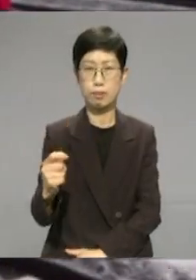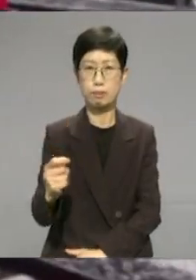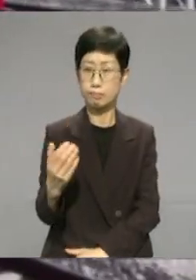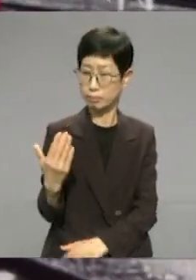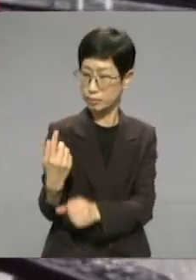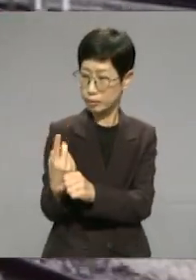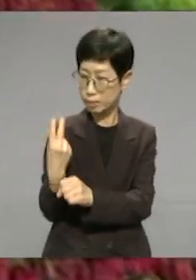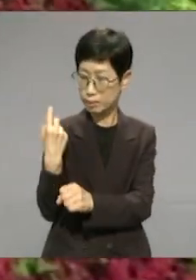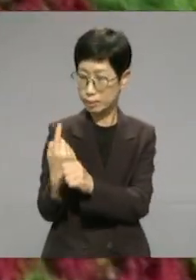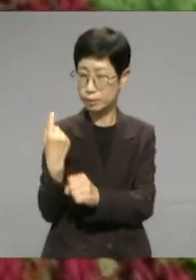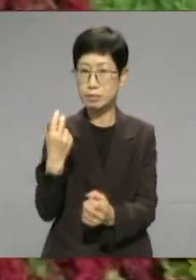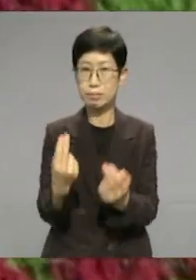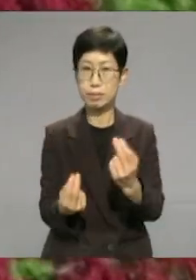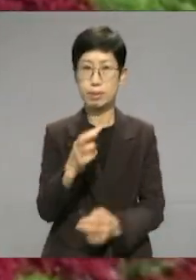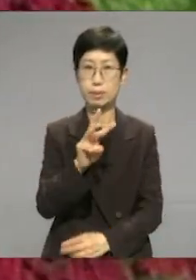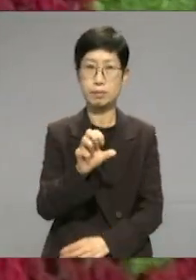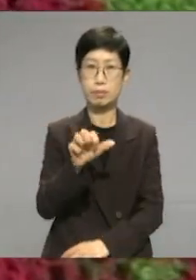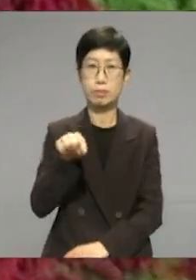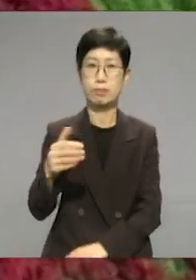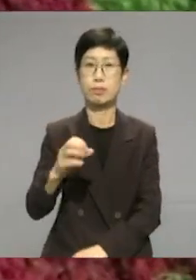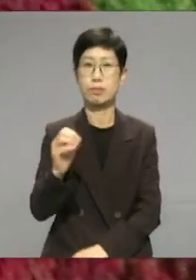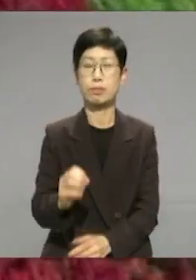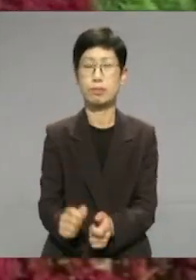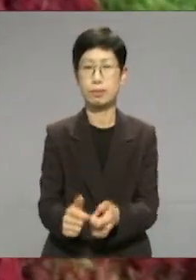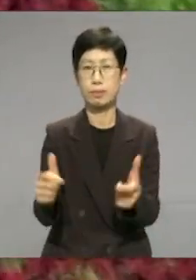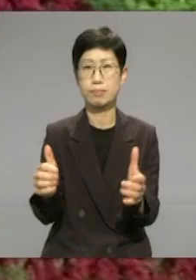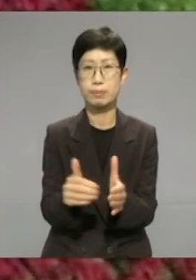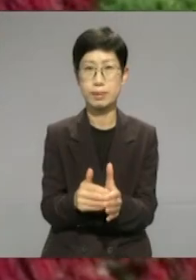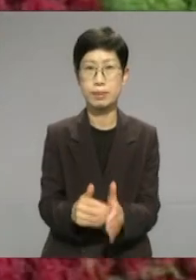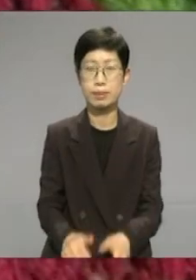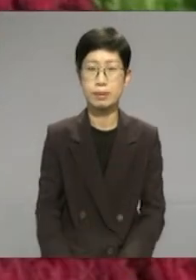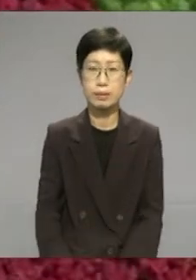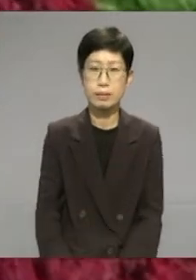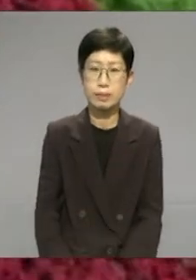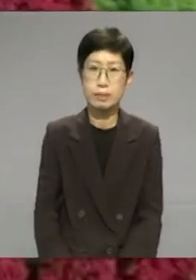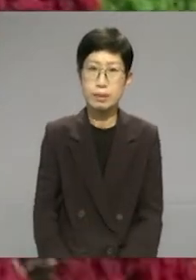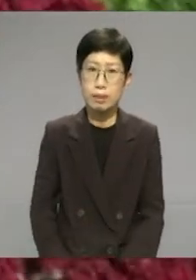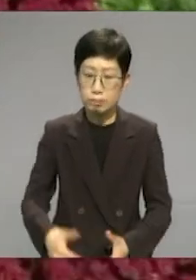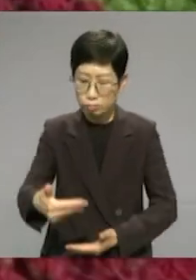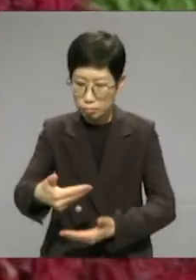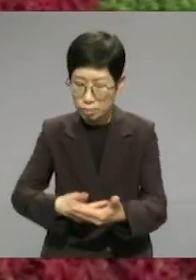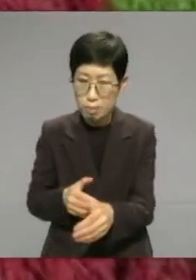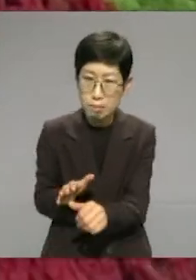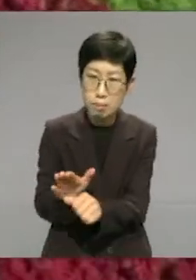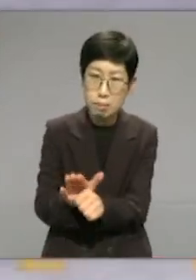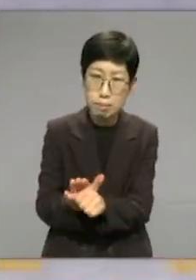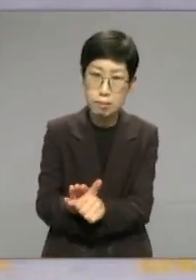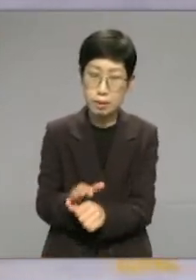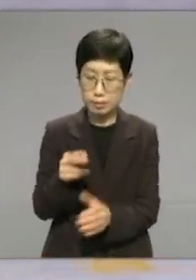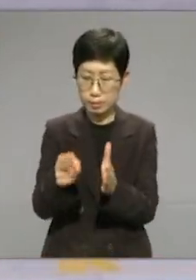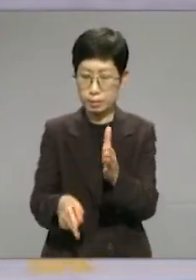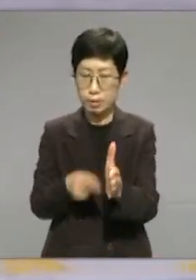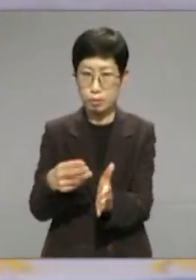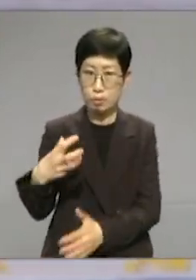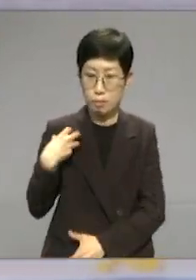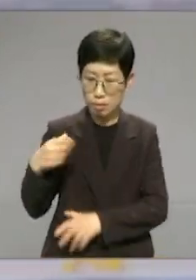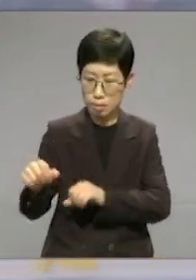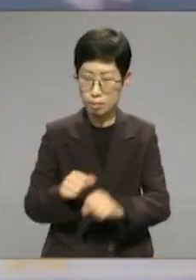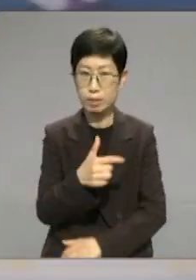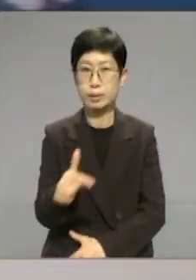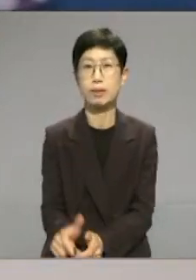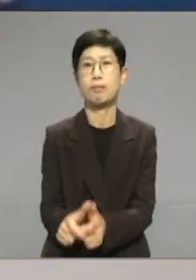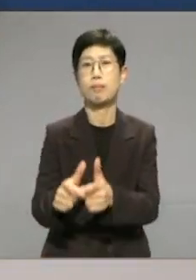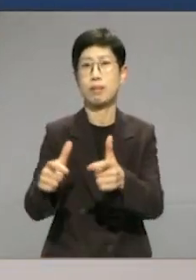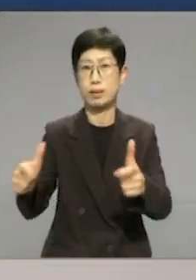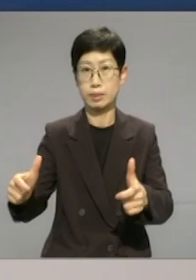대비 32.9% 증가한 것으로 나타났습니다. 대외 무역을 촉진하는 철도의 역할이 크게 확대되고